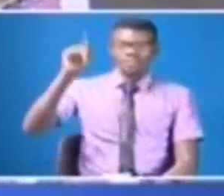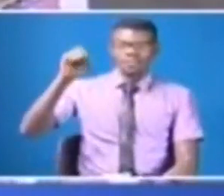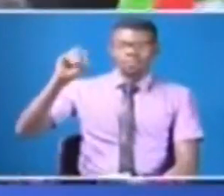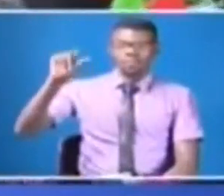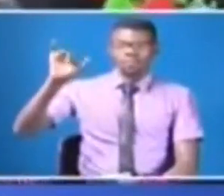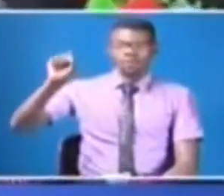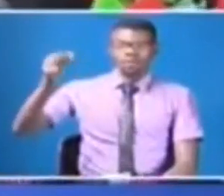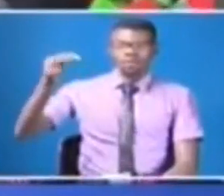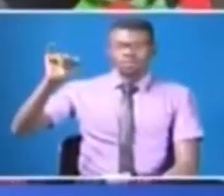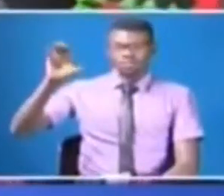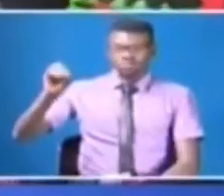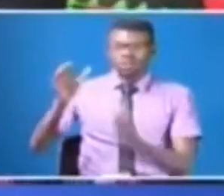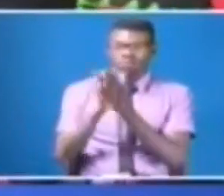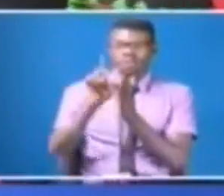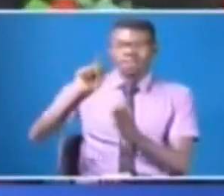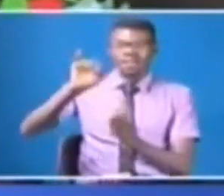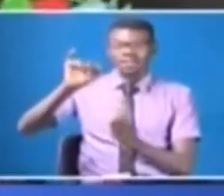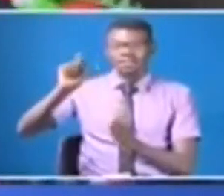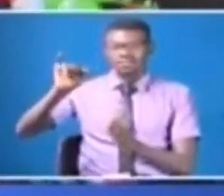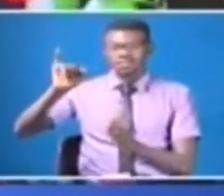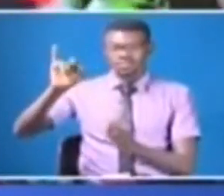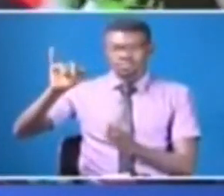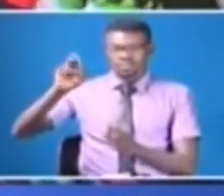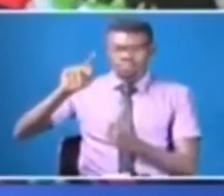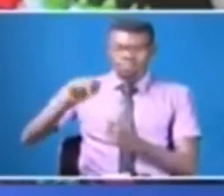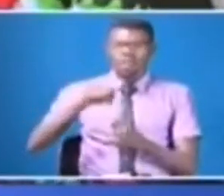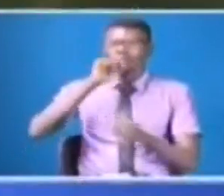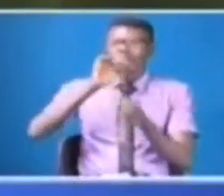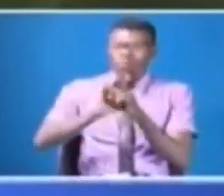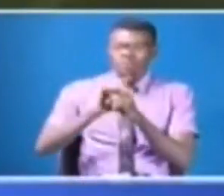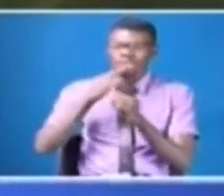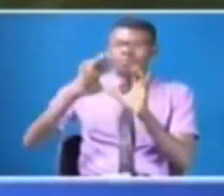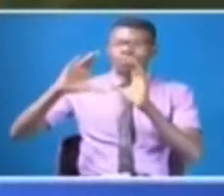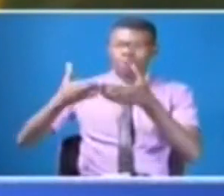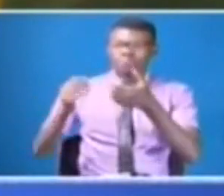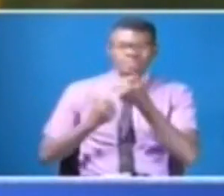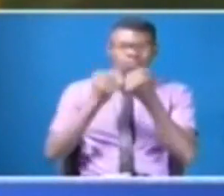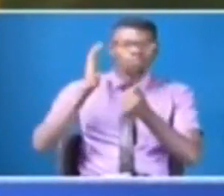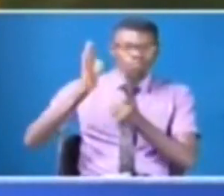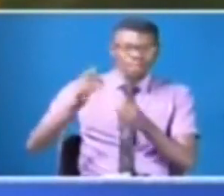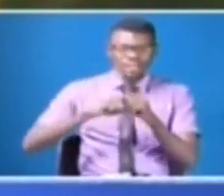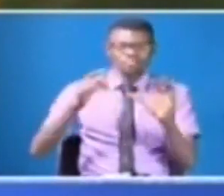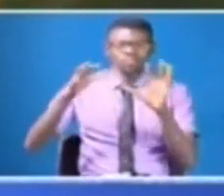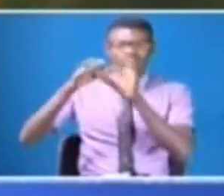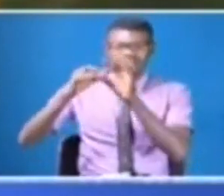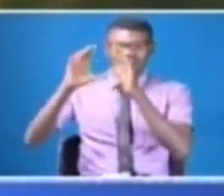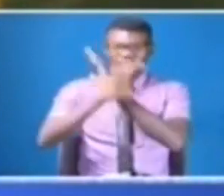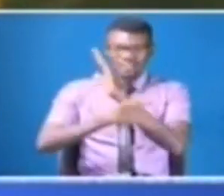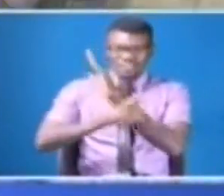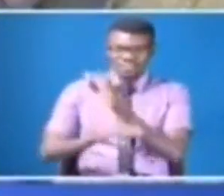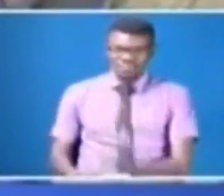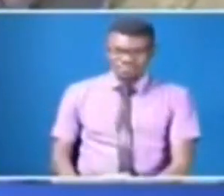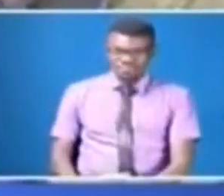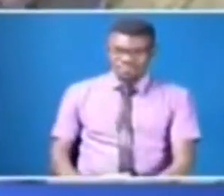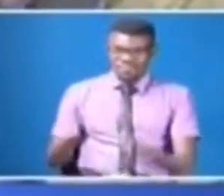Parliament William Kamket assured Gideon of the community support in his bid to unite the country. Pogisho